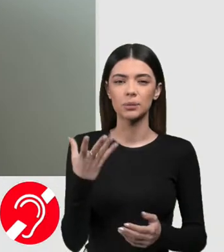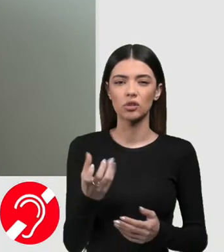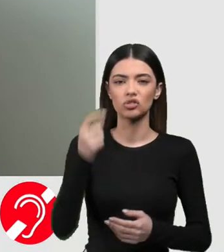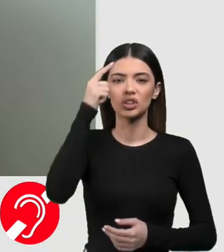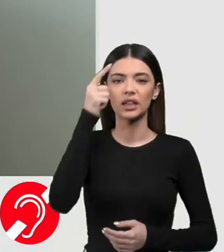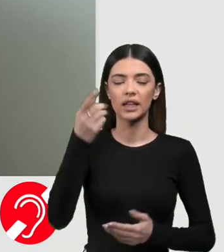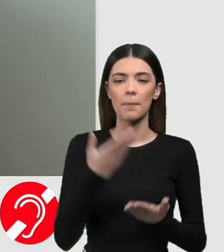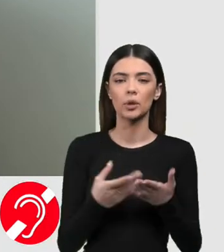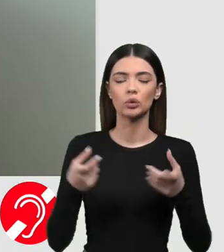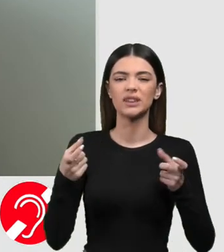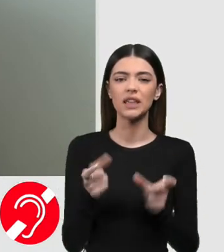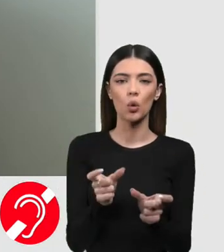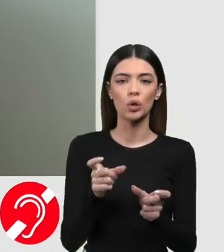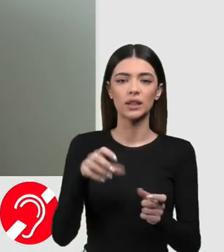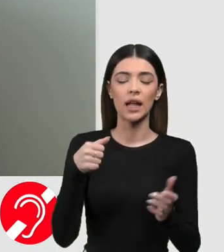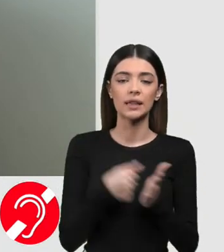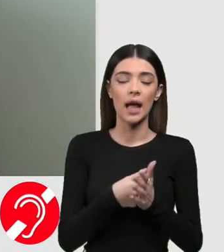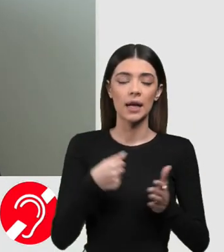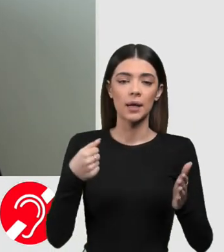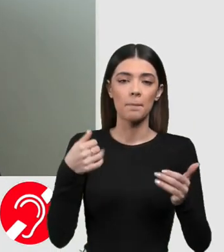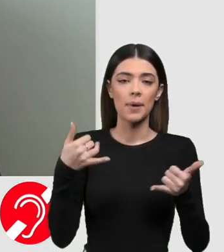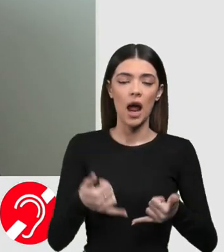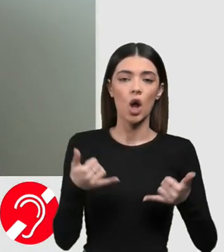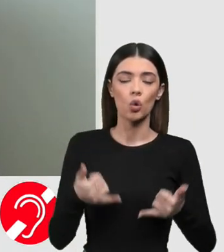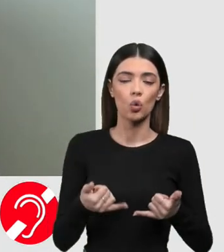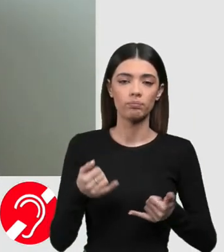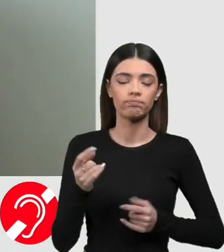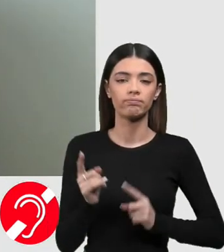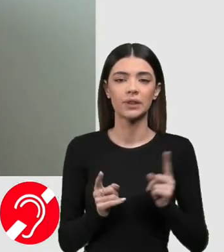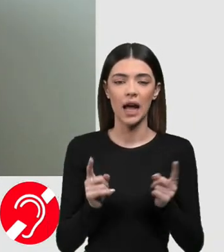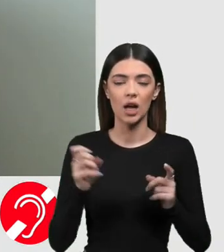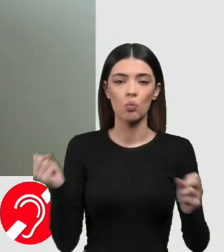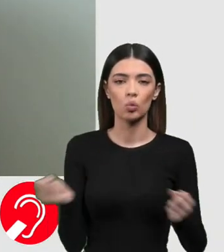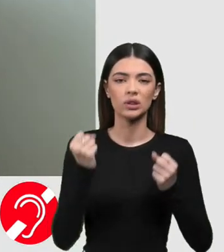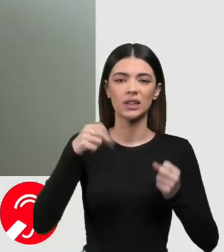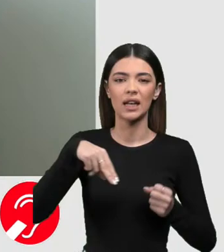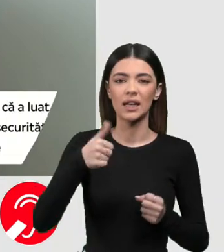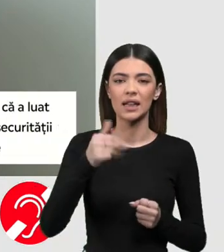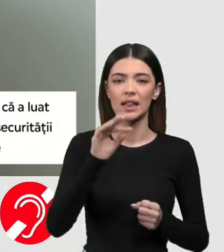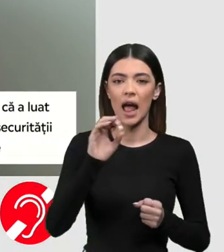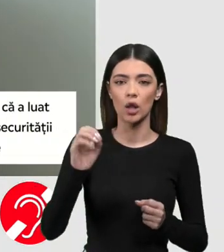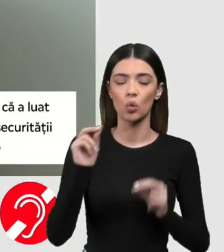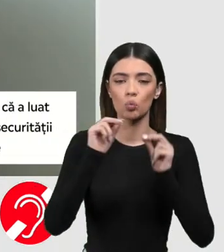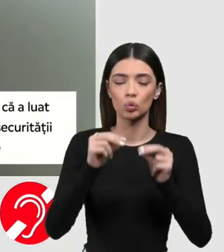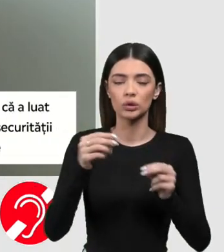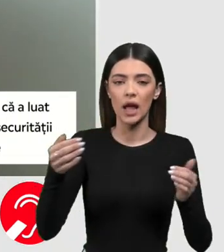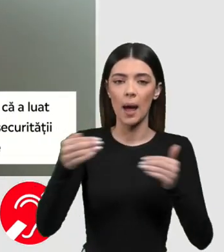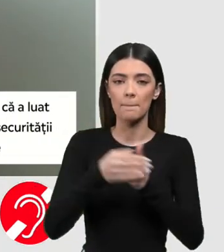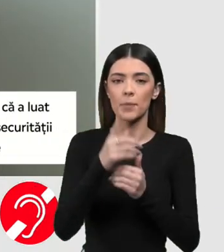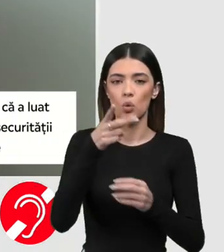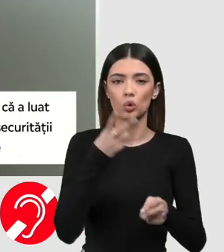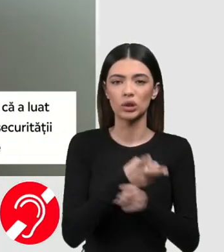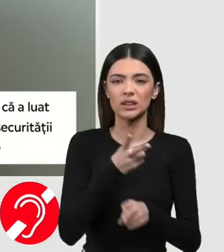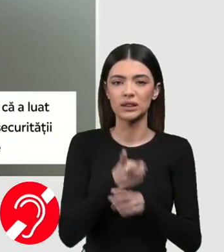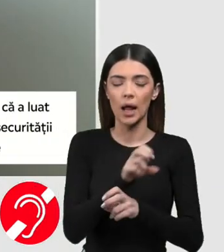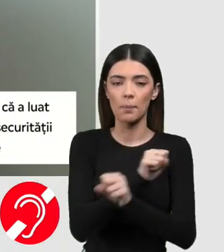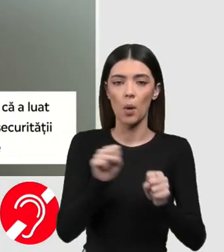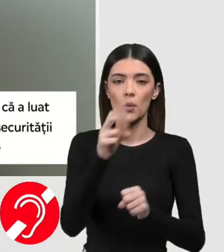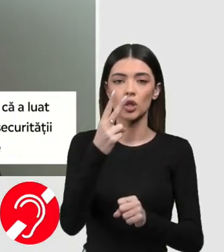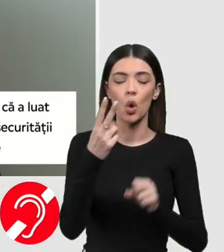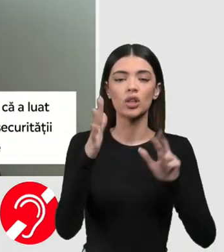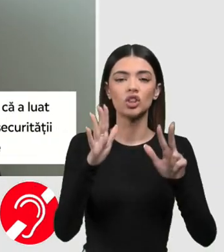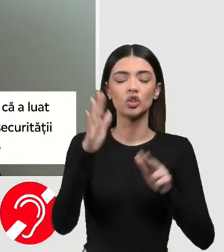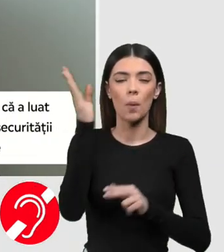filozofia de securitate. Dacă până acum forțele NATO intrau să apere un stat atacat în 28 de